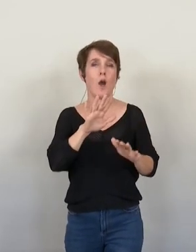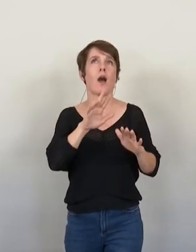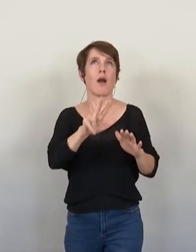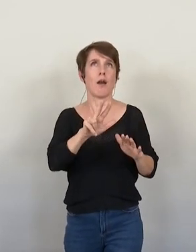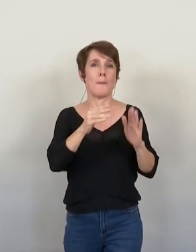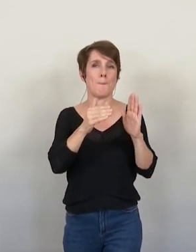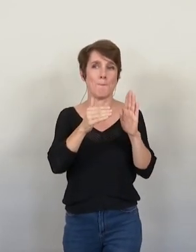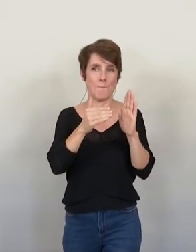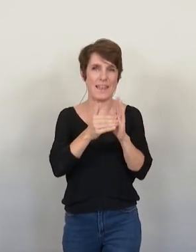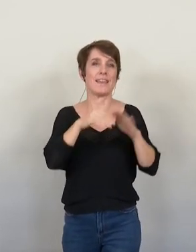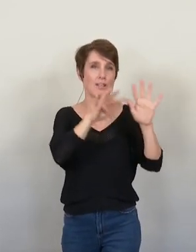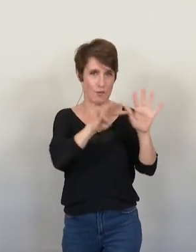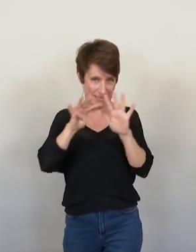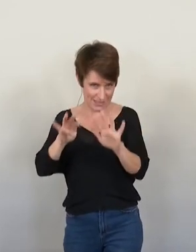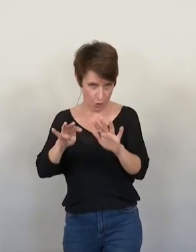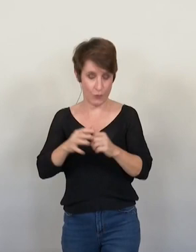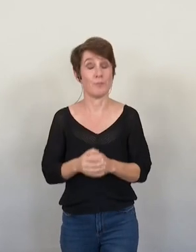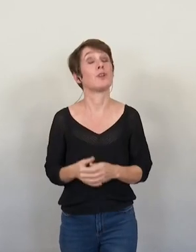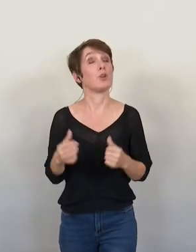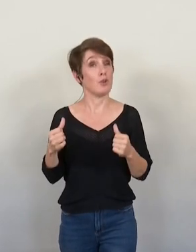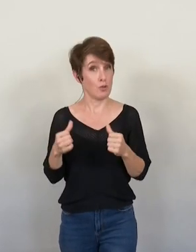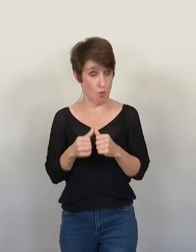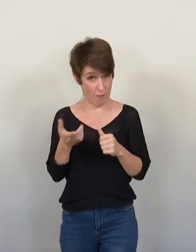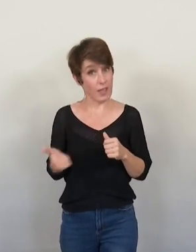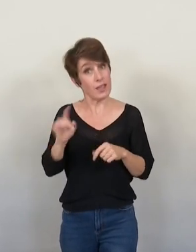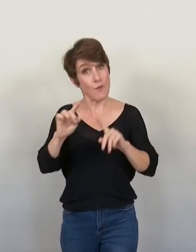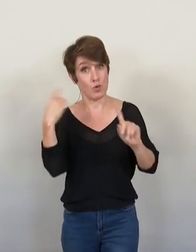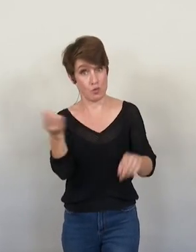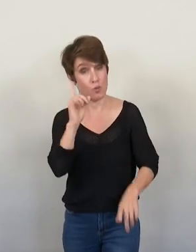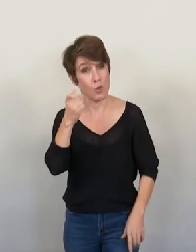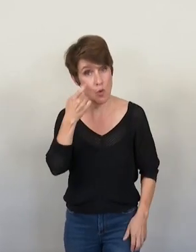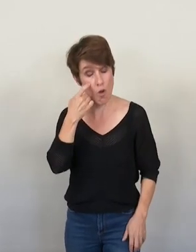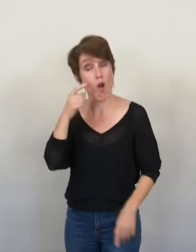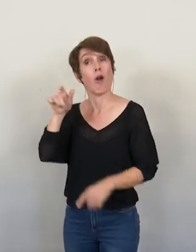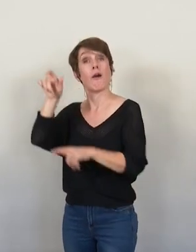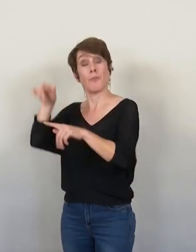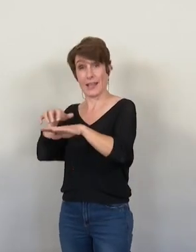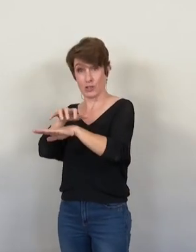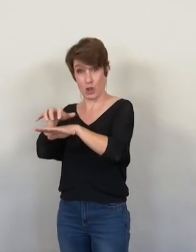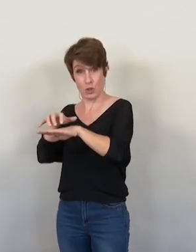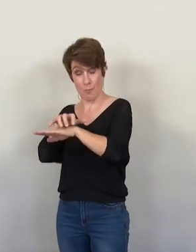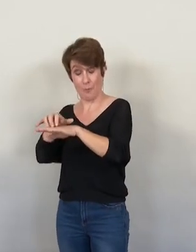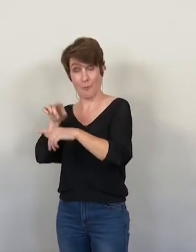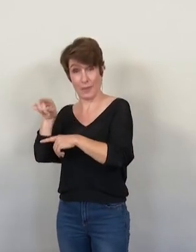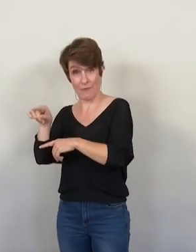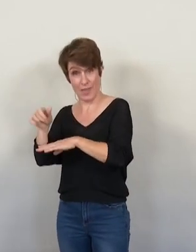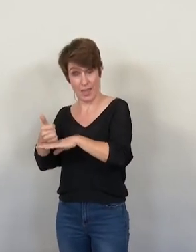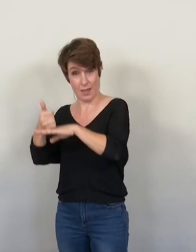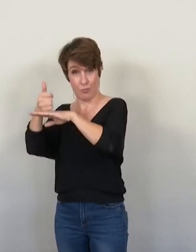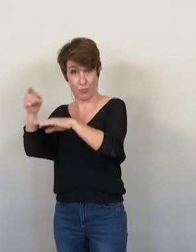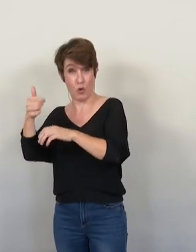cette fois c'est le préfet lui-même qui fait un recours contre votre arrêté Monsieur le Maire ou